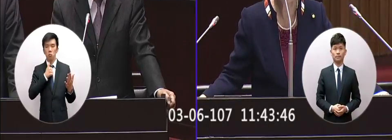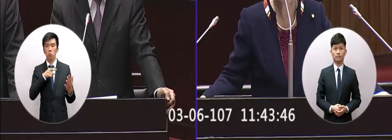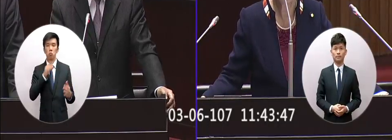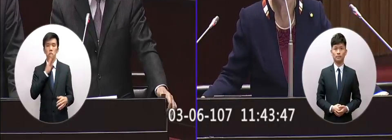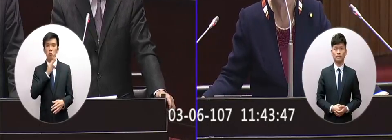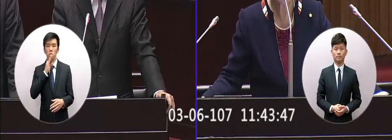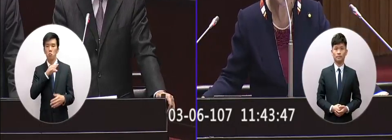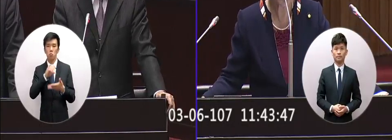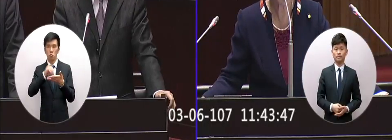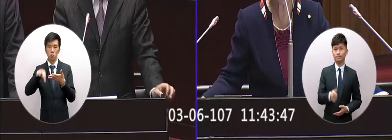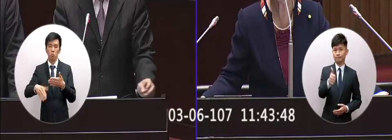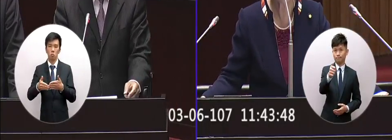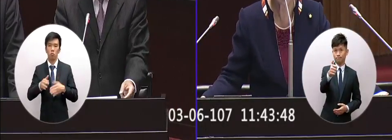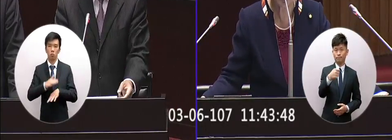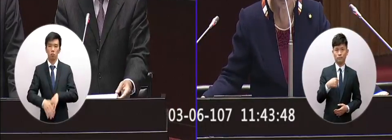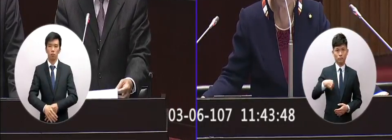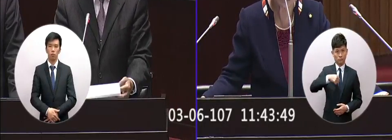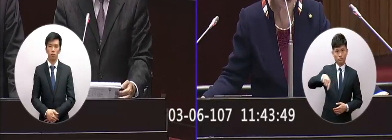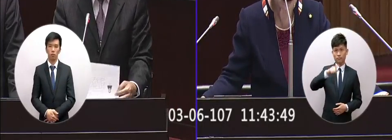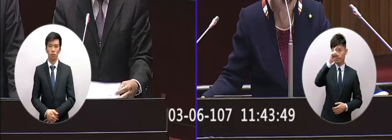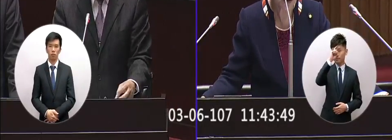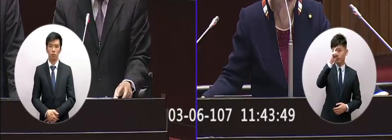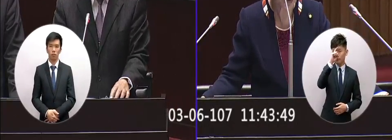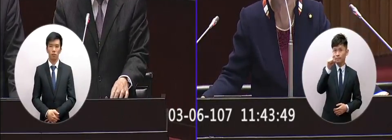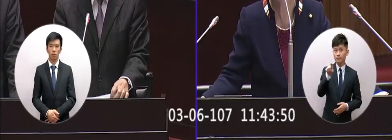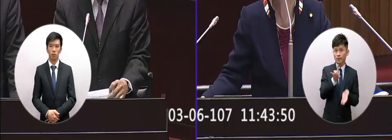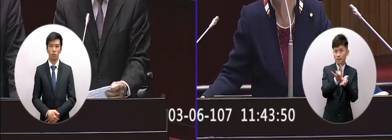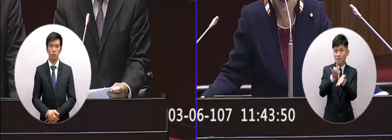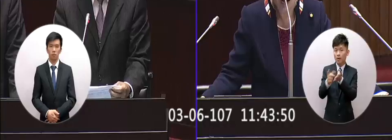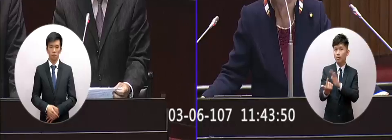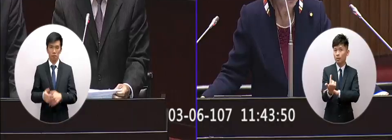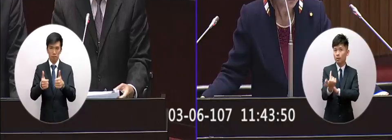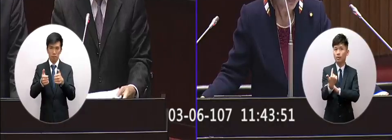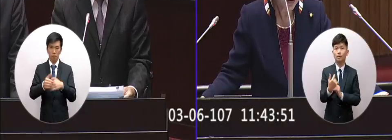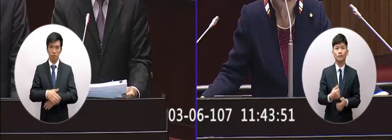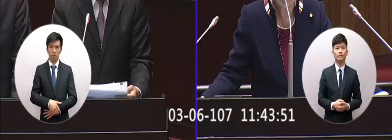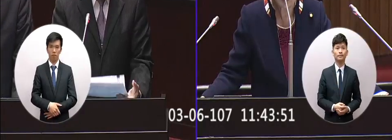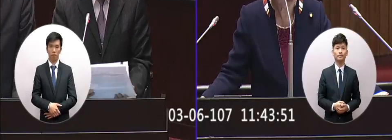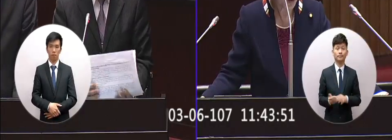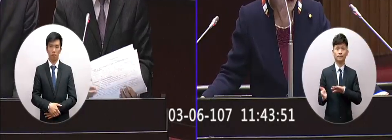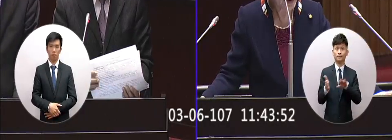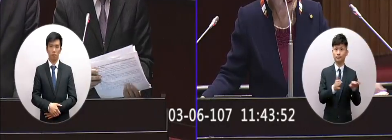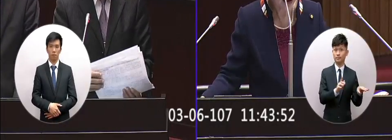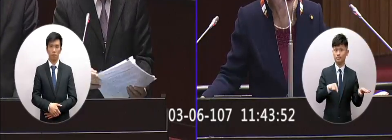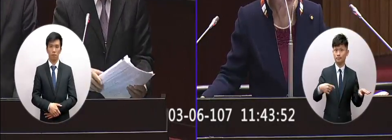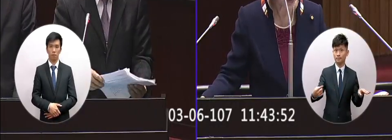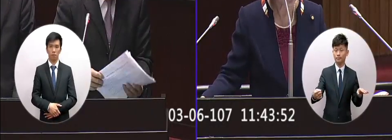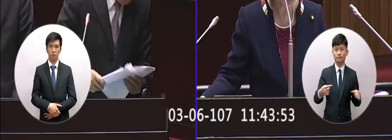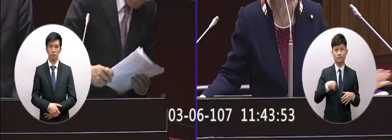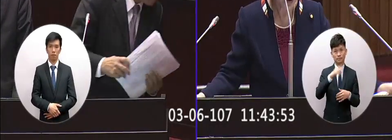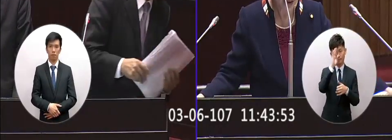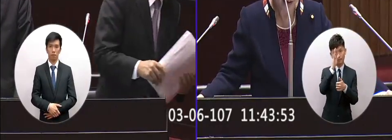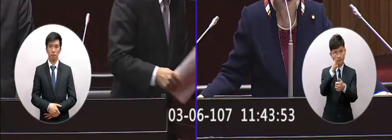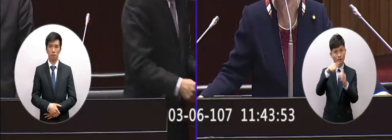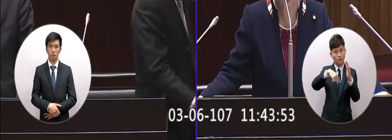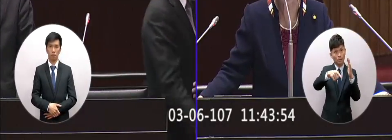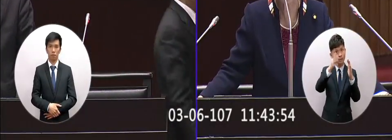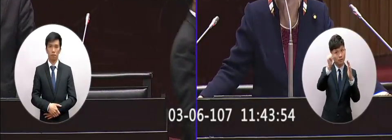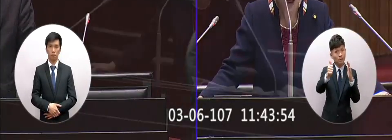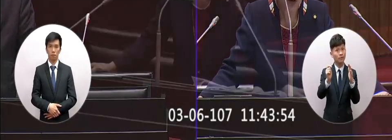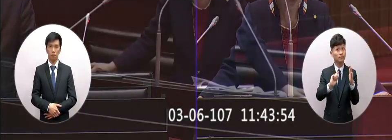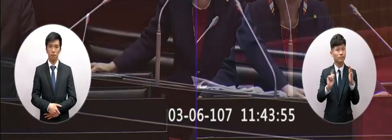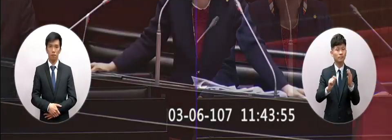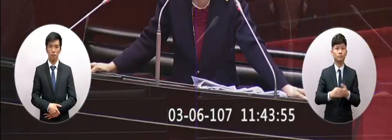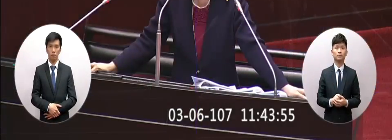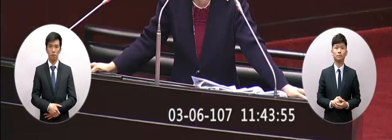个叙述。 好，谢谢，我们希望能够尽快的把这个删除掉。 谢谢委员。 好，那下一个呢，我们想请教这院长的，就是